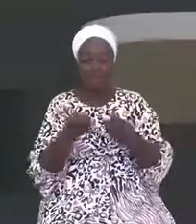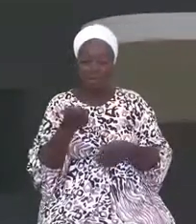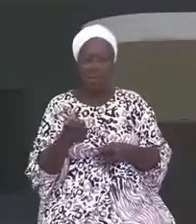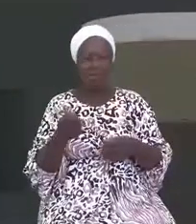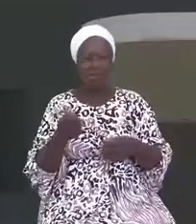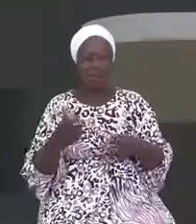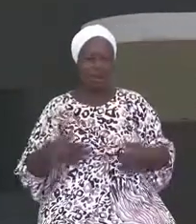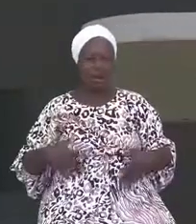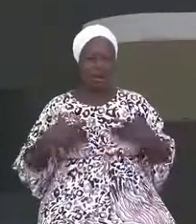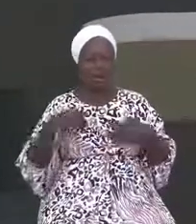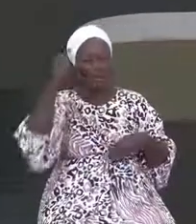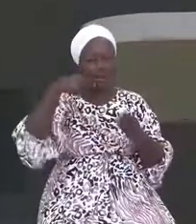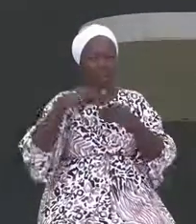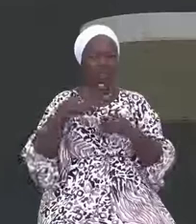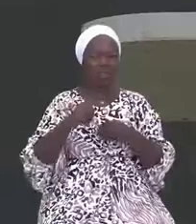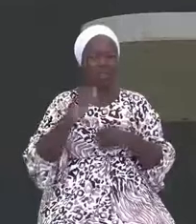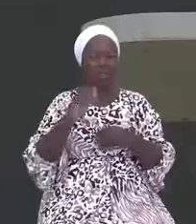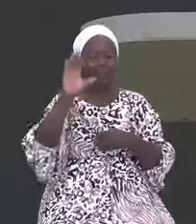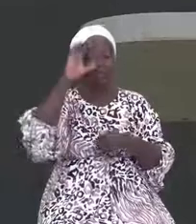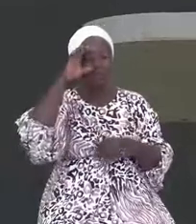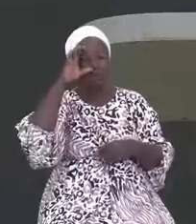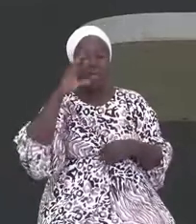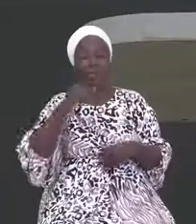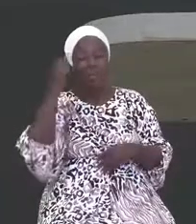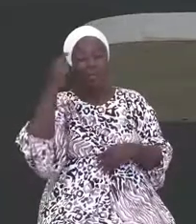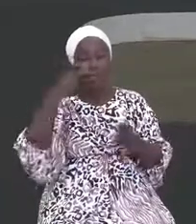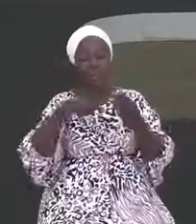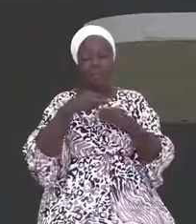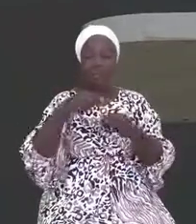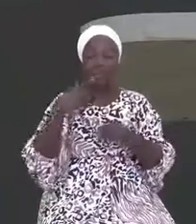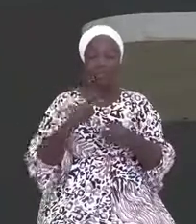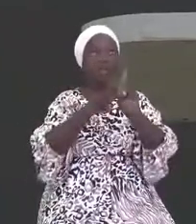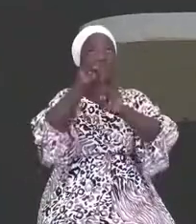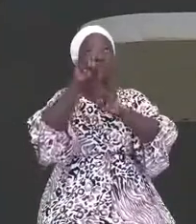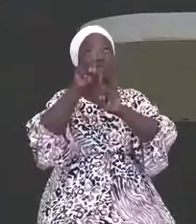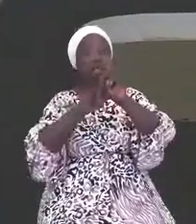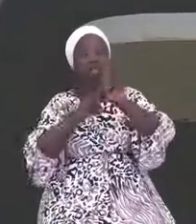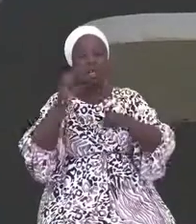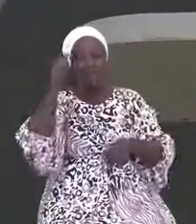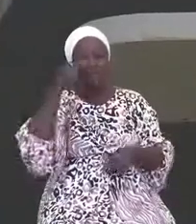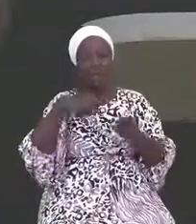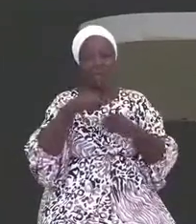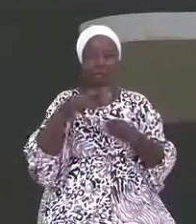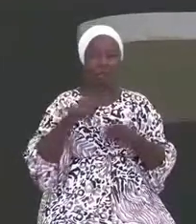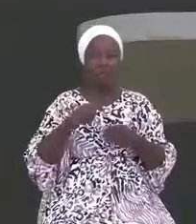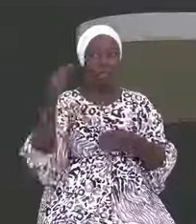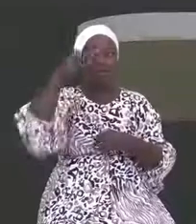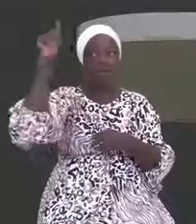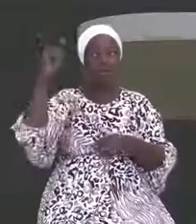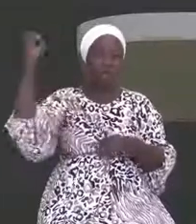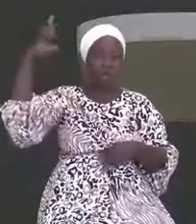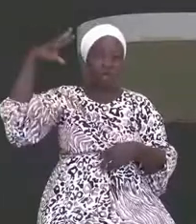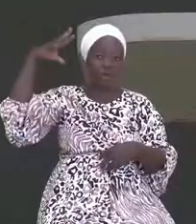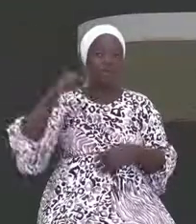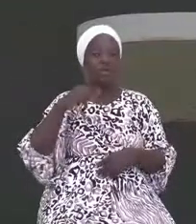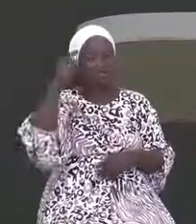Pense à la lune et pense aux étoiles, pense au soleil,